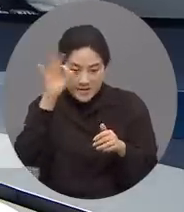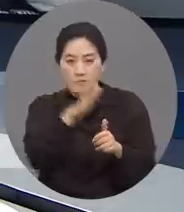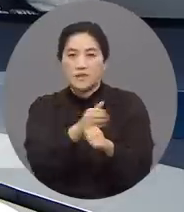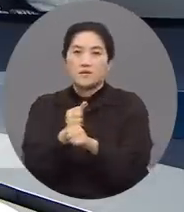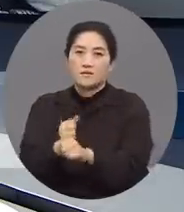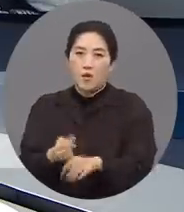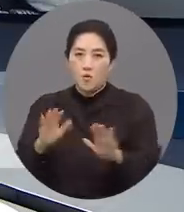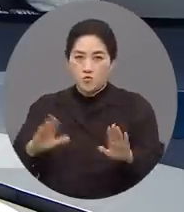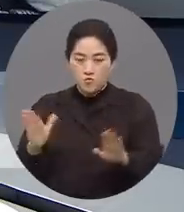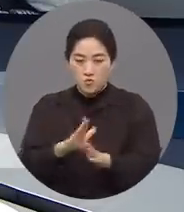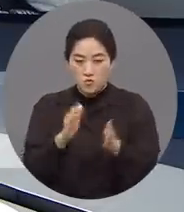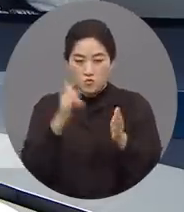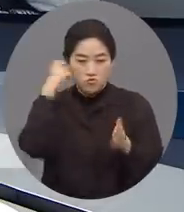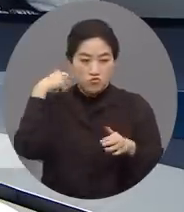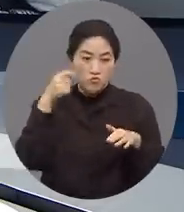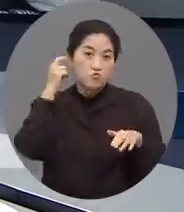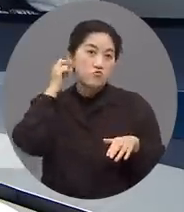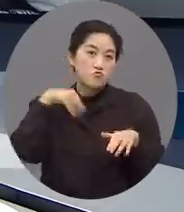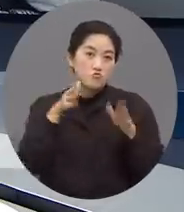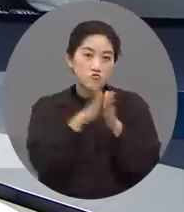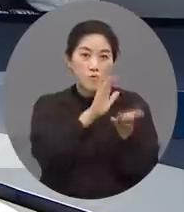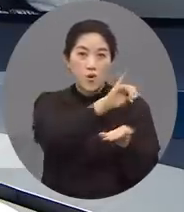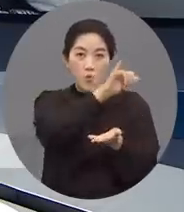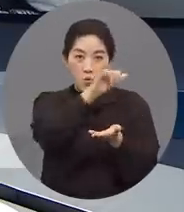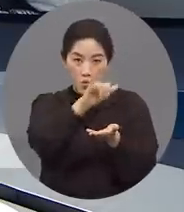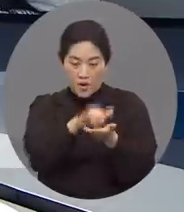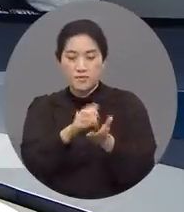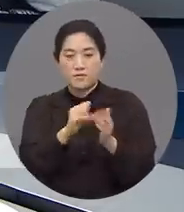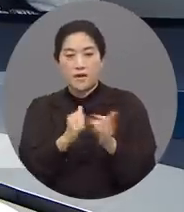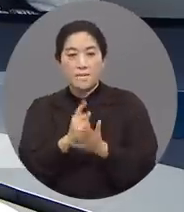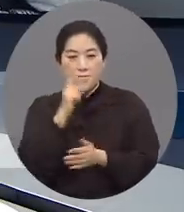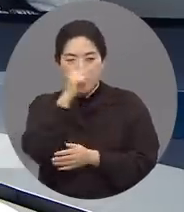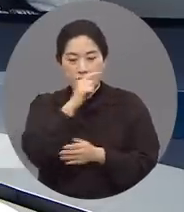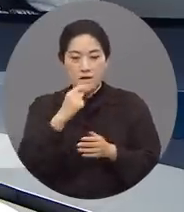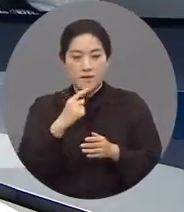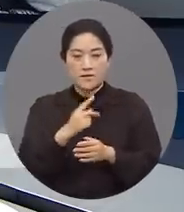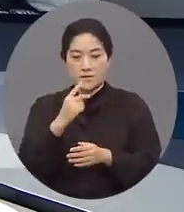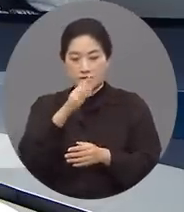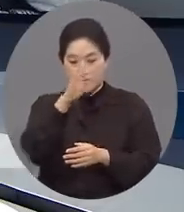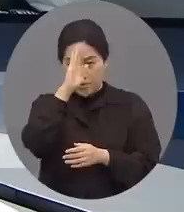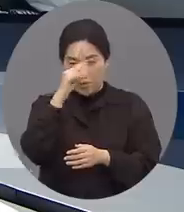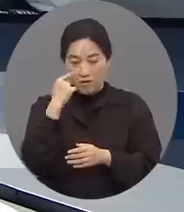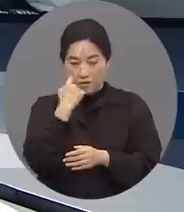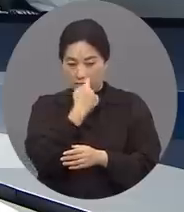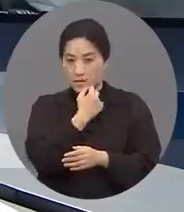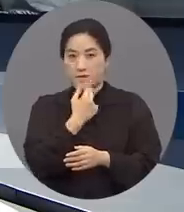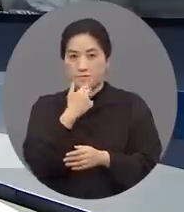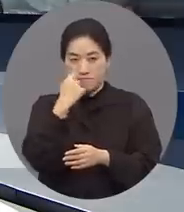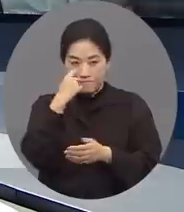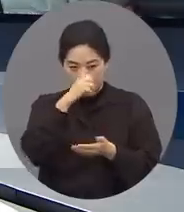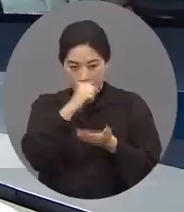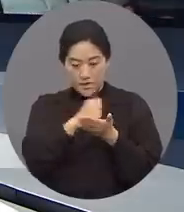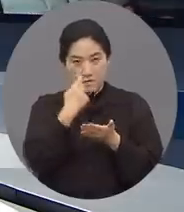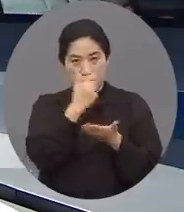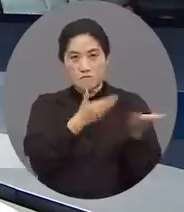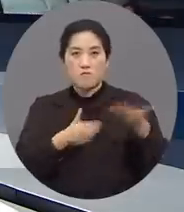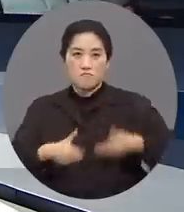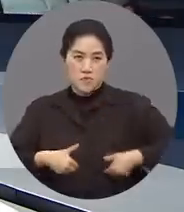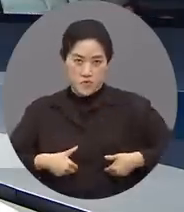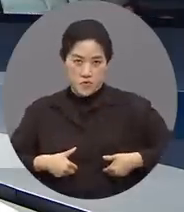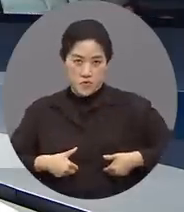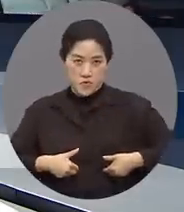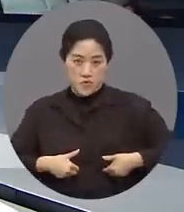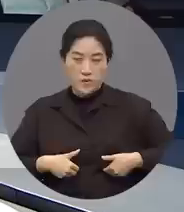대해서 PCR 음성 확인서 제출도 의무화가 됐는데요. 사흘째 계속 늘고 있는 확진율 증가세를 꺾을